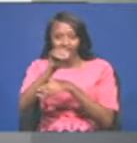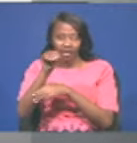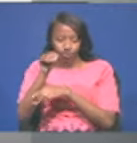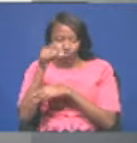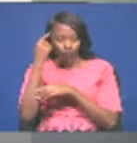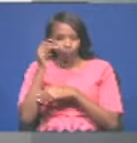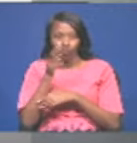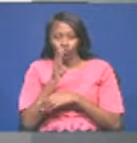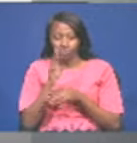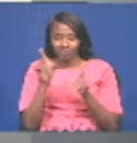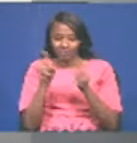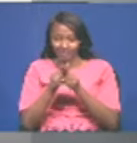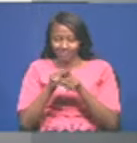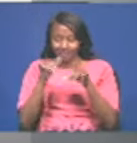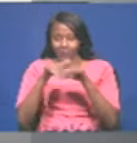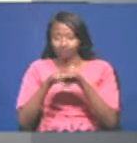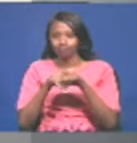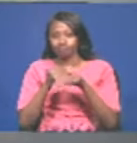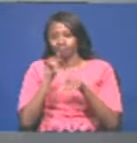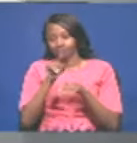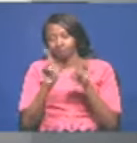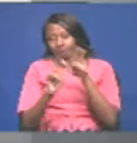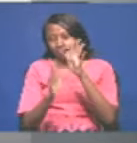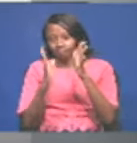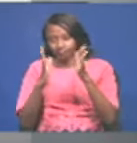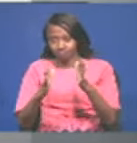la Dr. William Ruto.